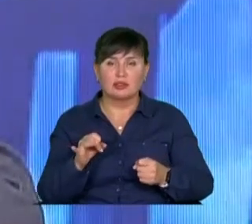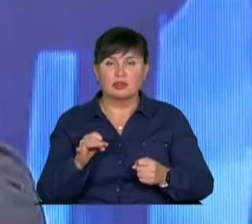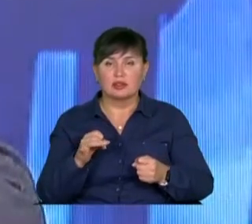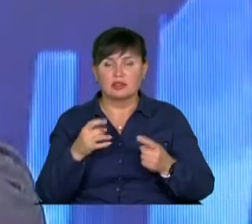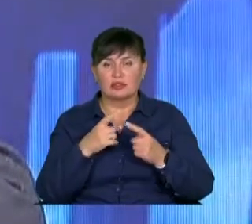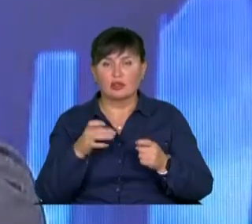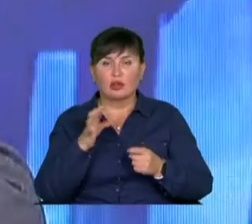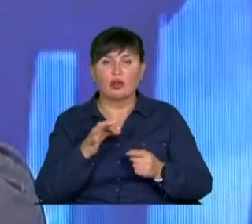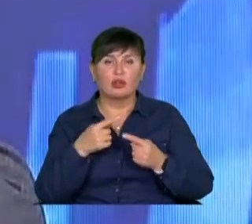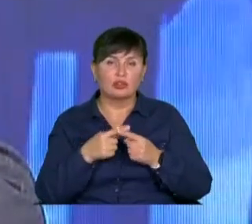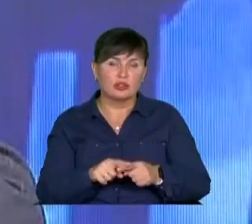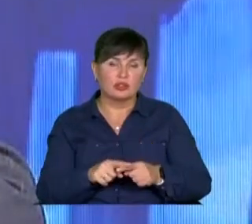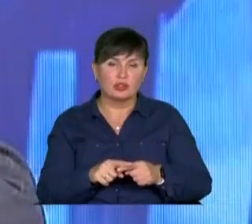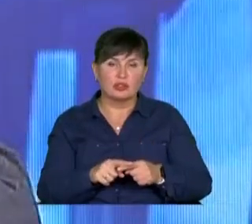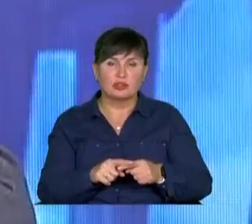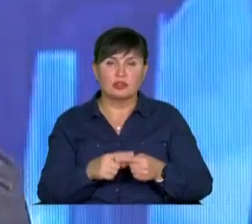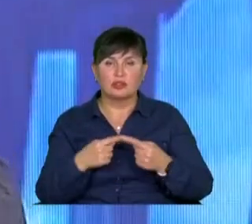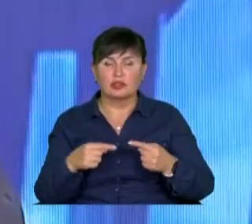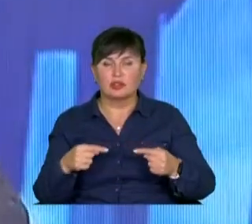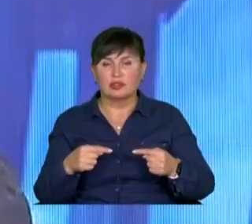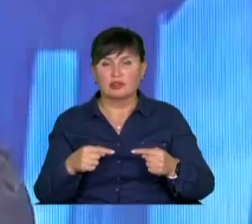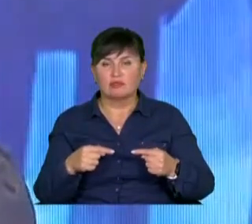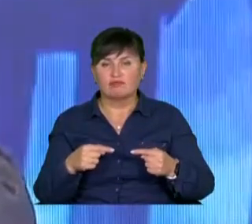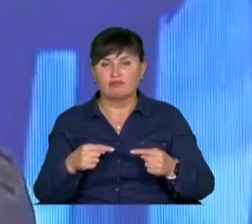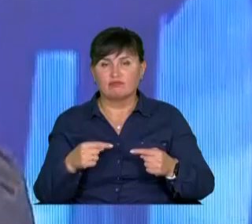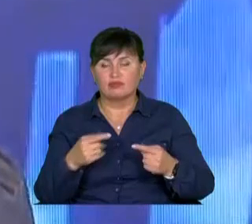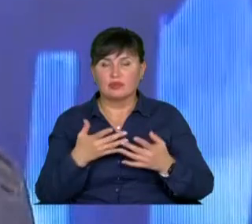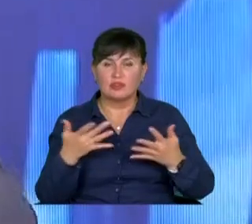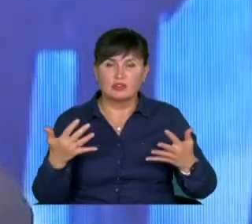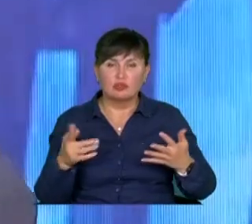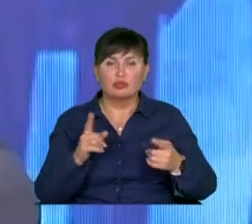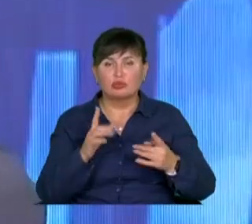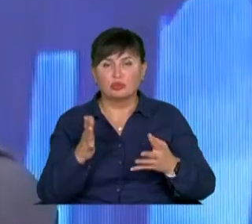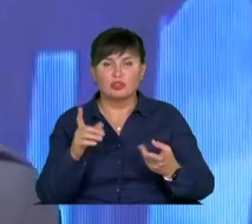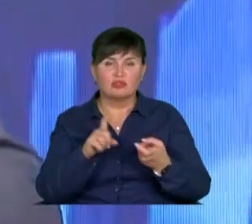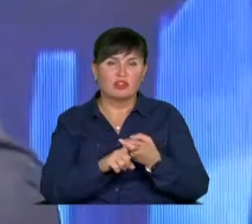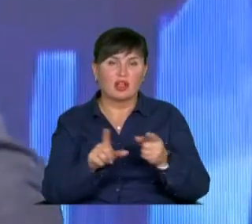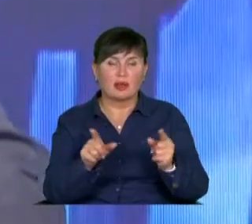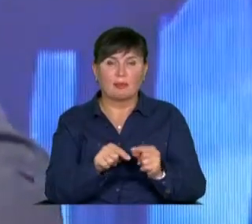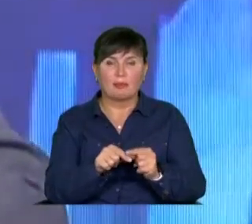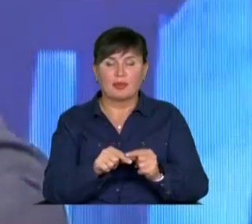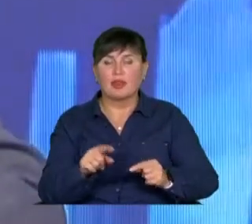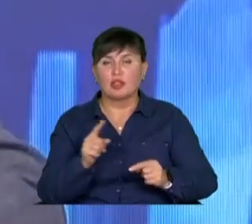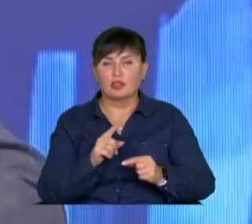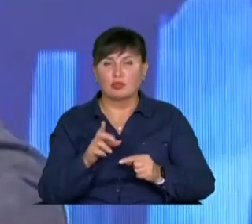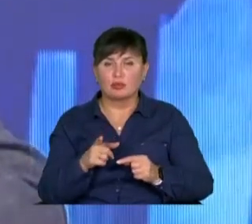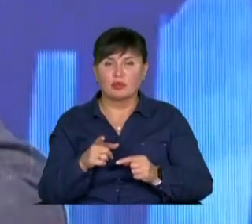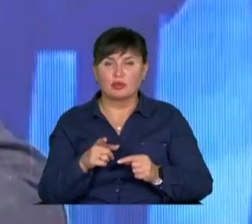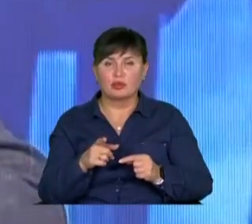о технических средствах, которые будут с вами. Для того, чтобы